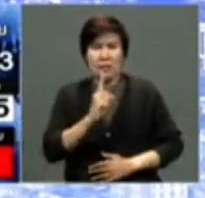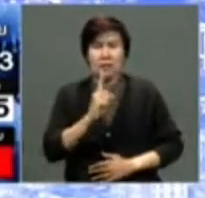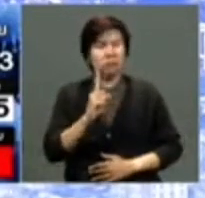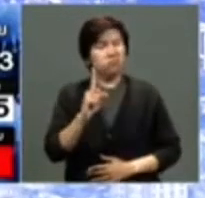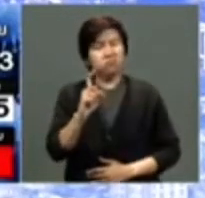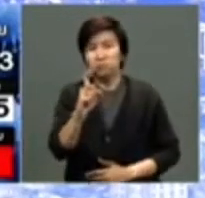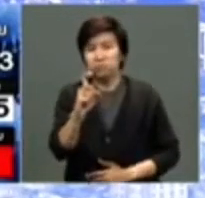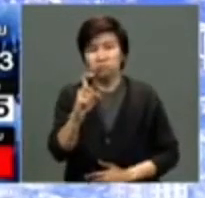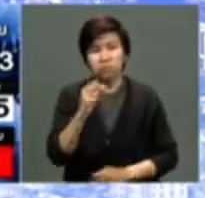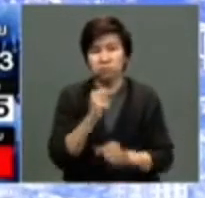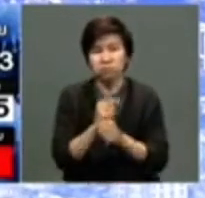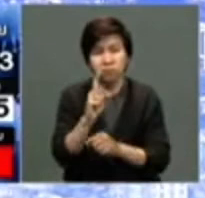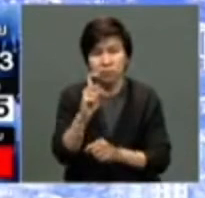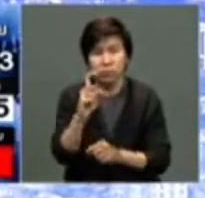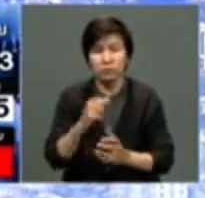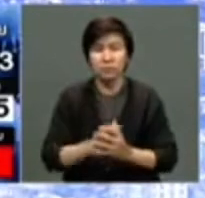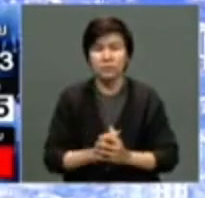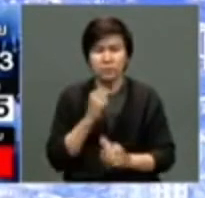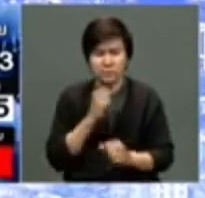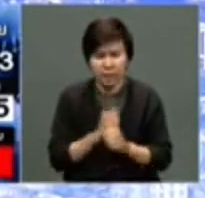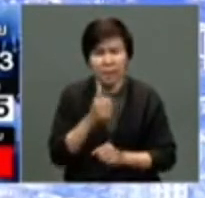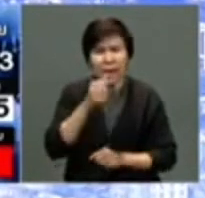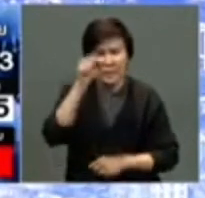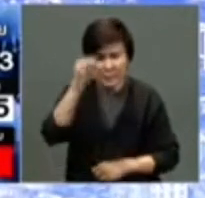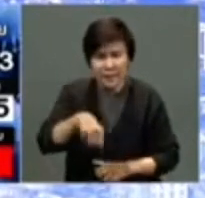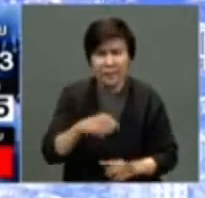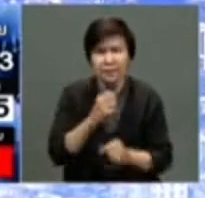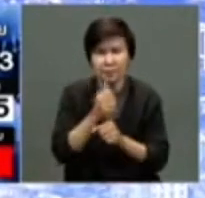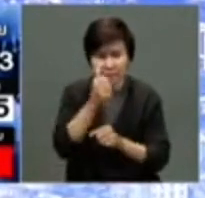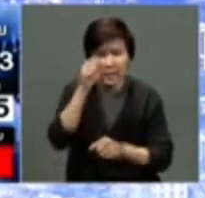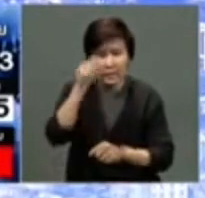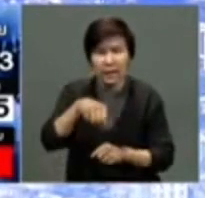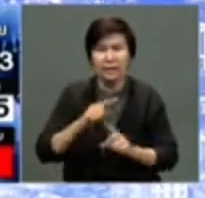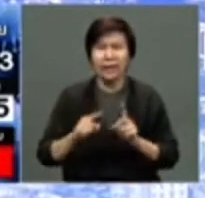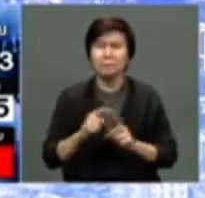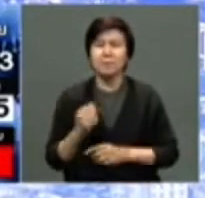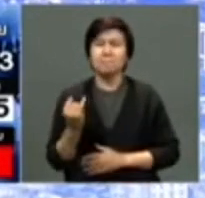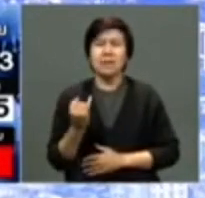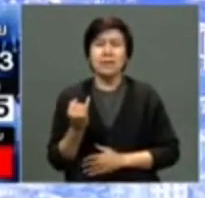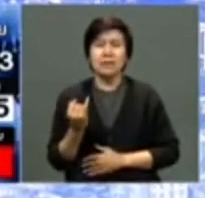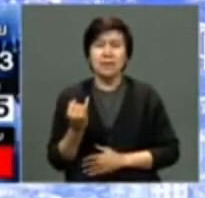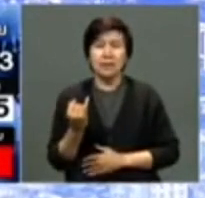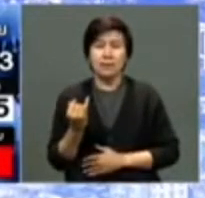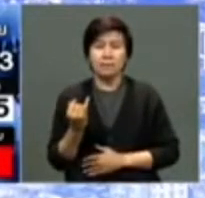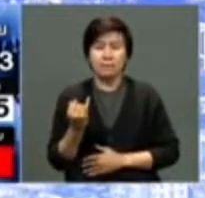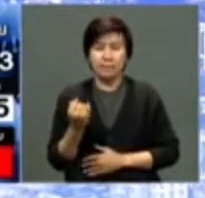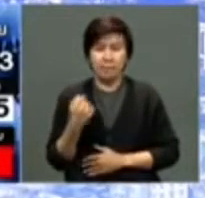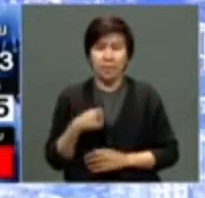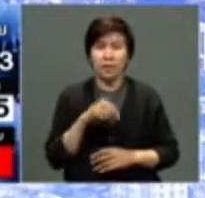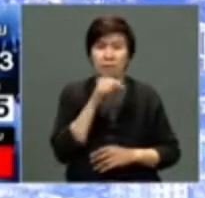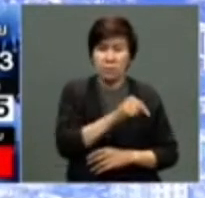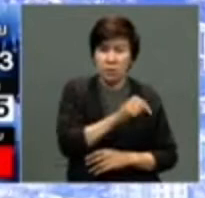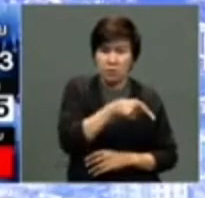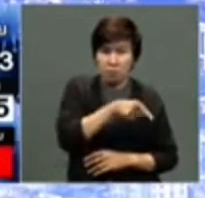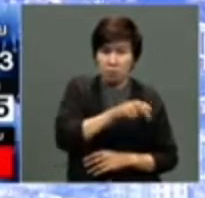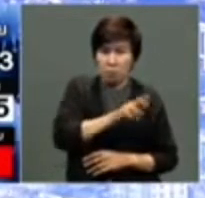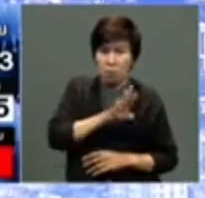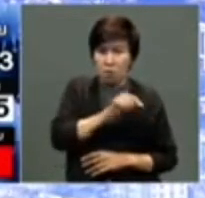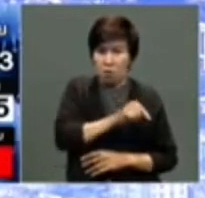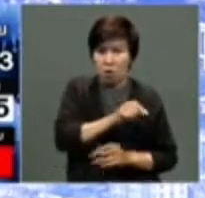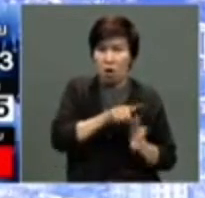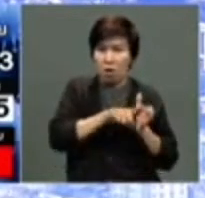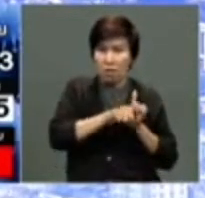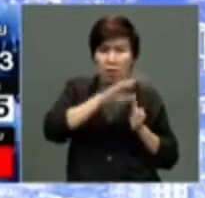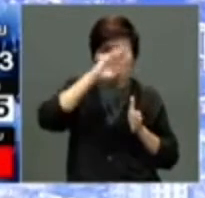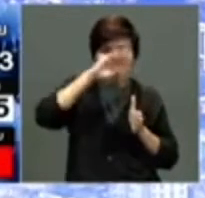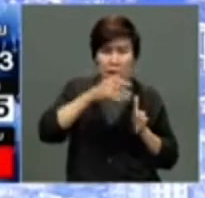ได้ทำได้นะแต่ว่าไม่ได้ดีครับแตกต่างกันจากช่วงหลังพอมีการประกาศเป็นพรกฉุ